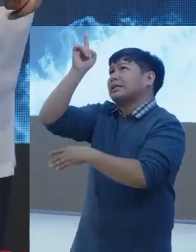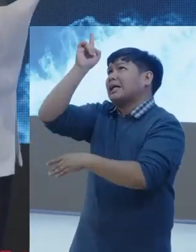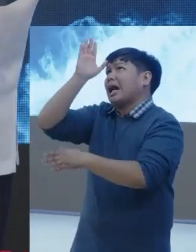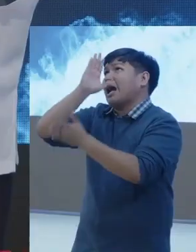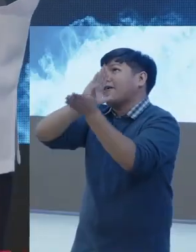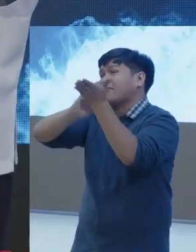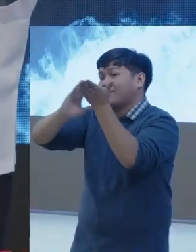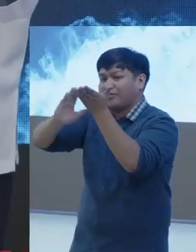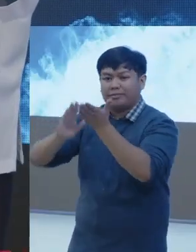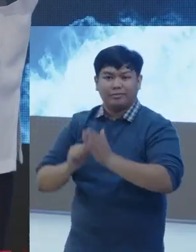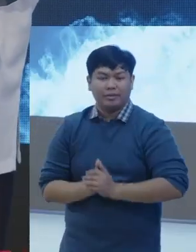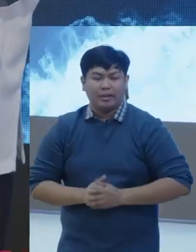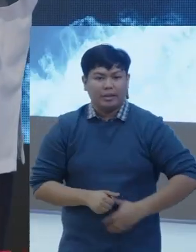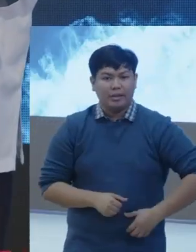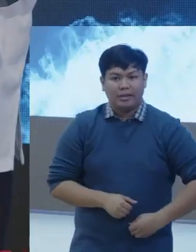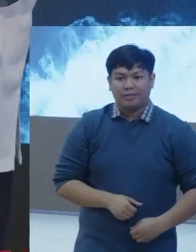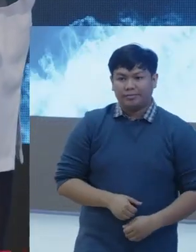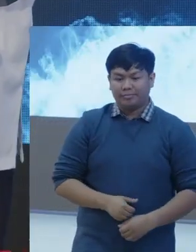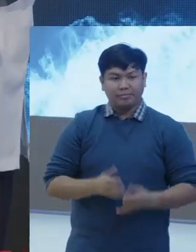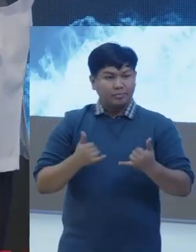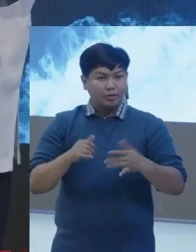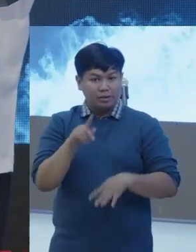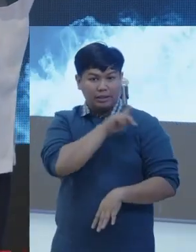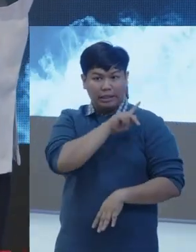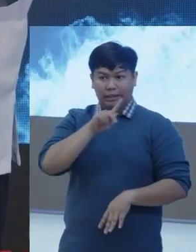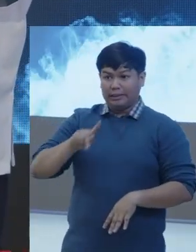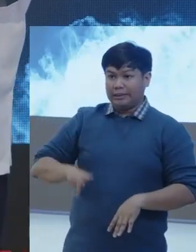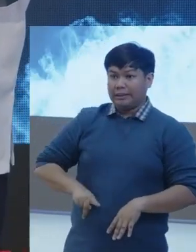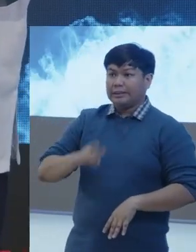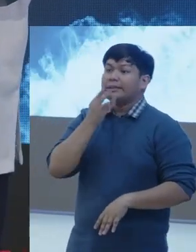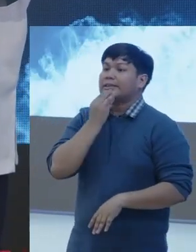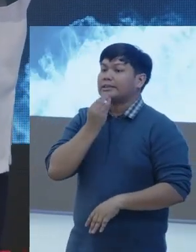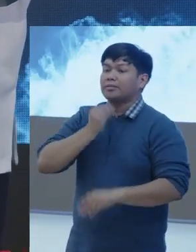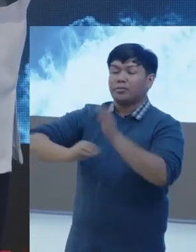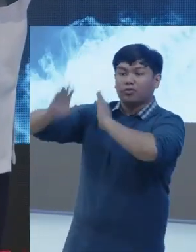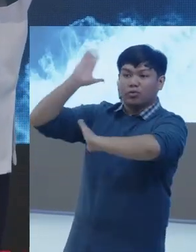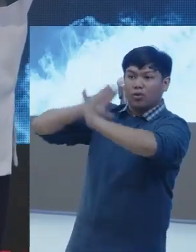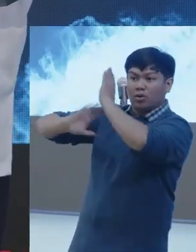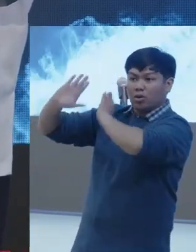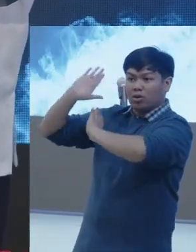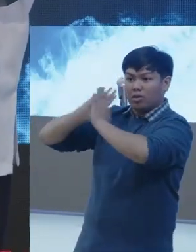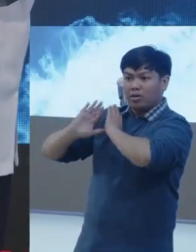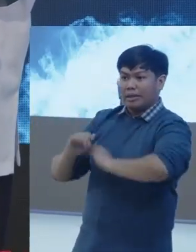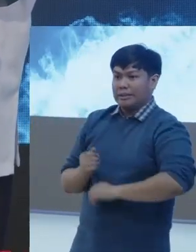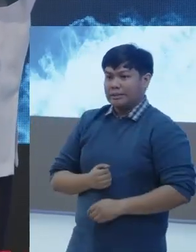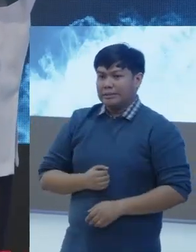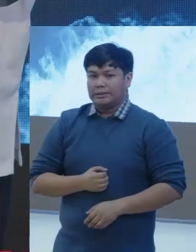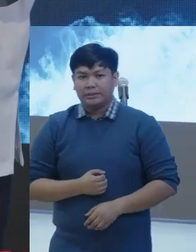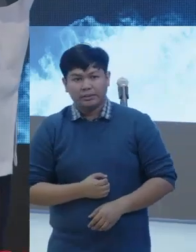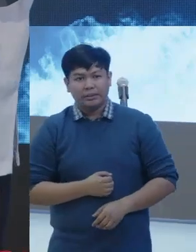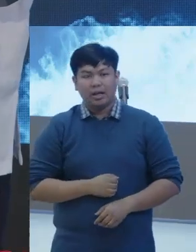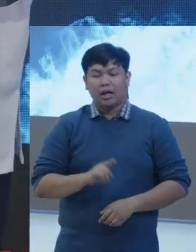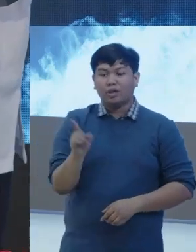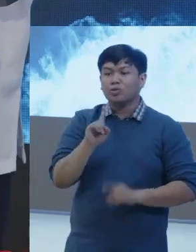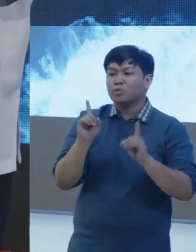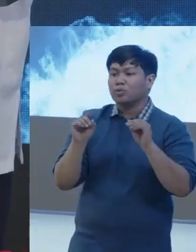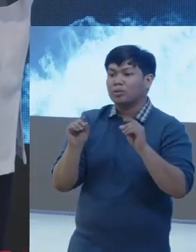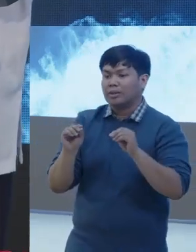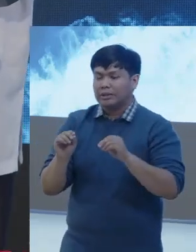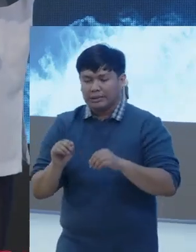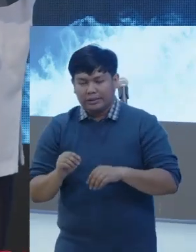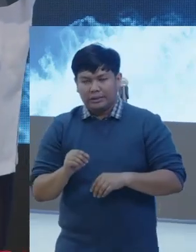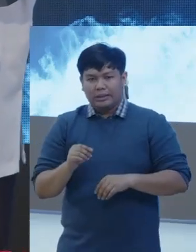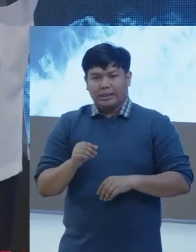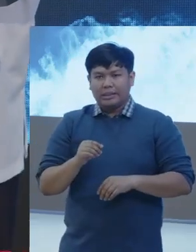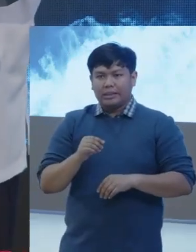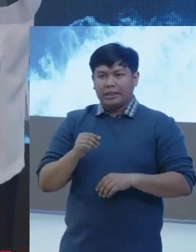subjects. Then Jehoshaphat, isa sa mga hari ng Israel, was afraid and set his face to seek the Lord and